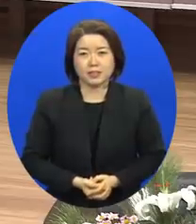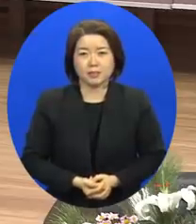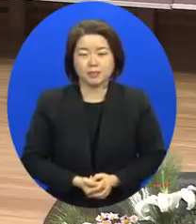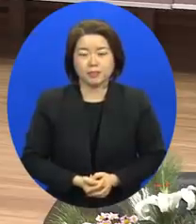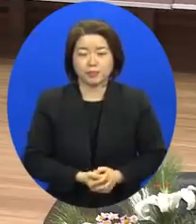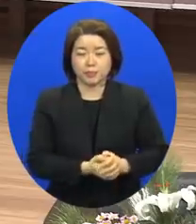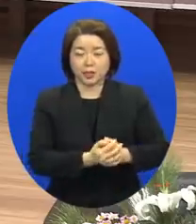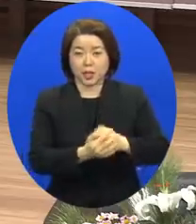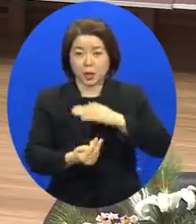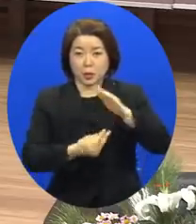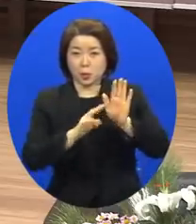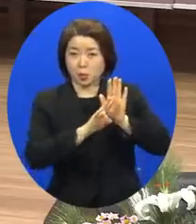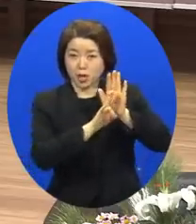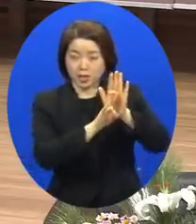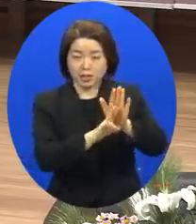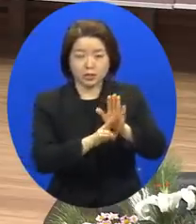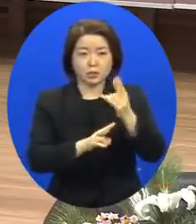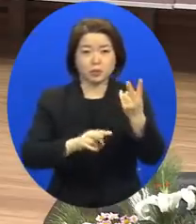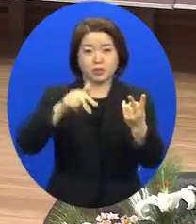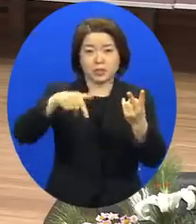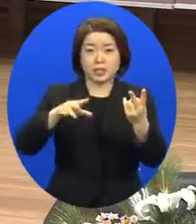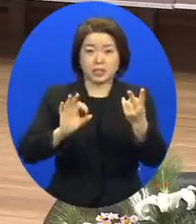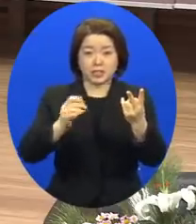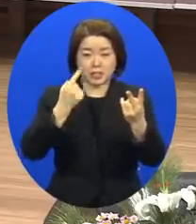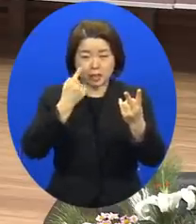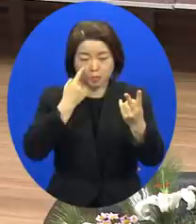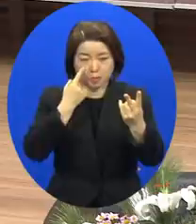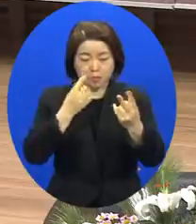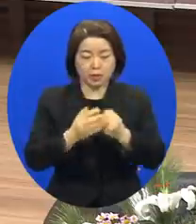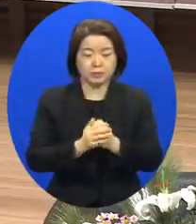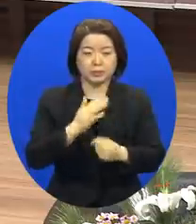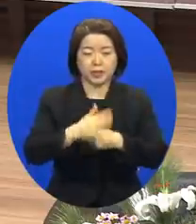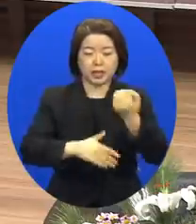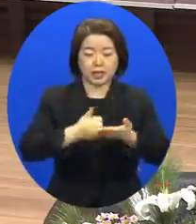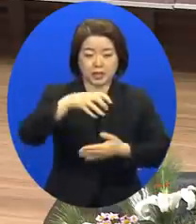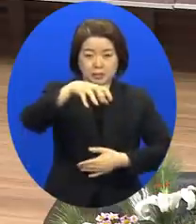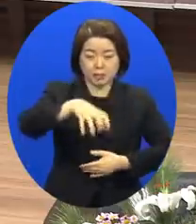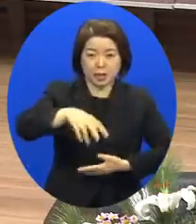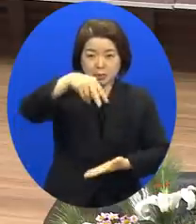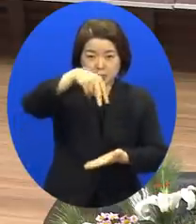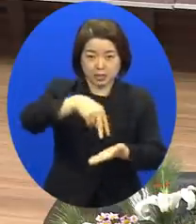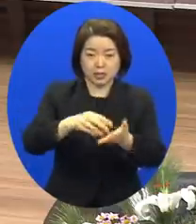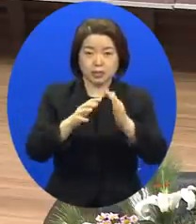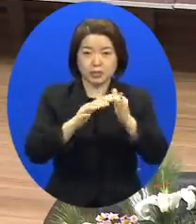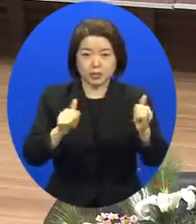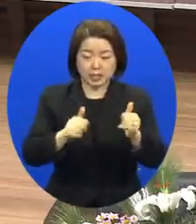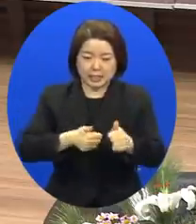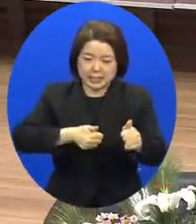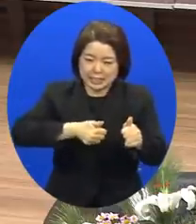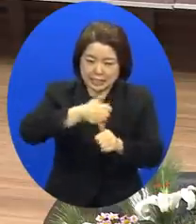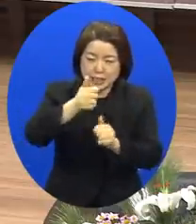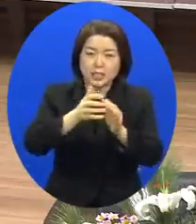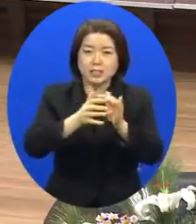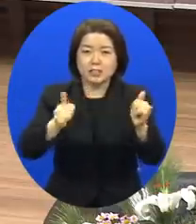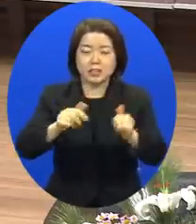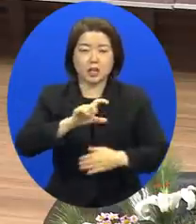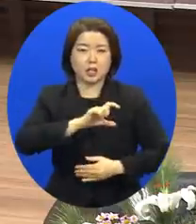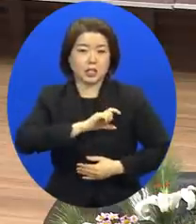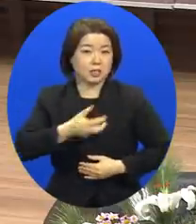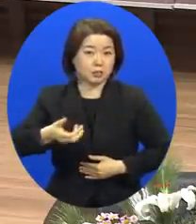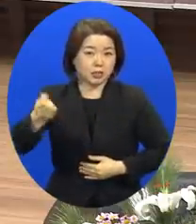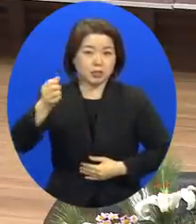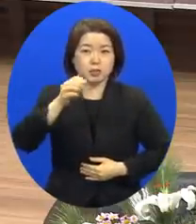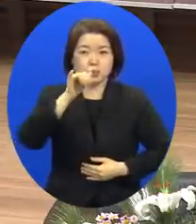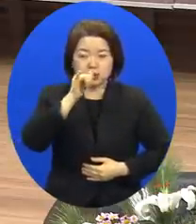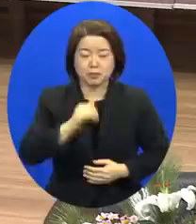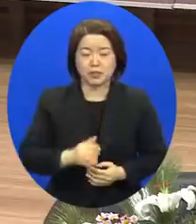요한 계시록 2장에 보면 하나님 앞에 서는 자는 이기는 자 라는 이름을 가지고 있다고 했습니다